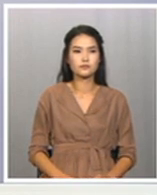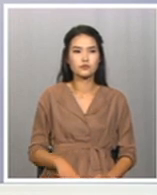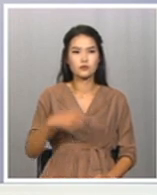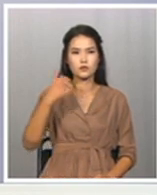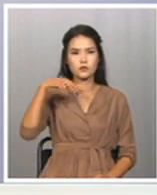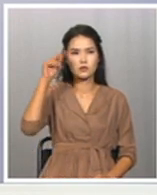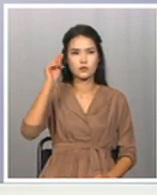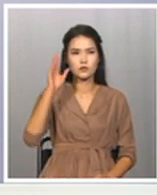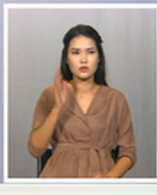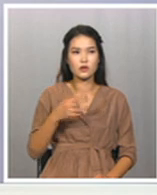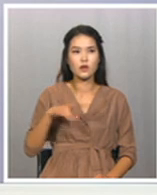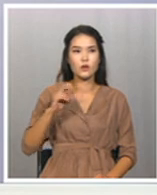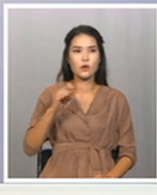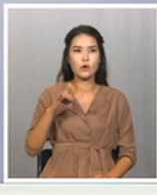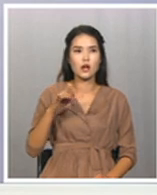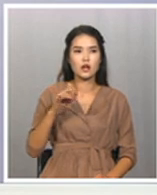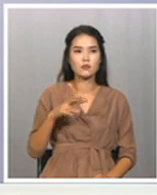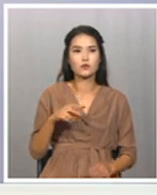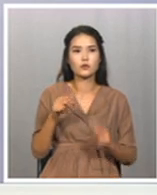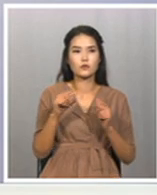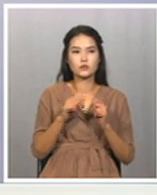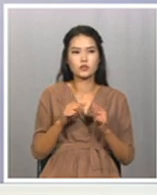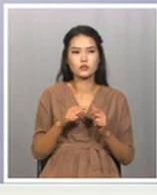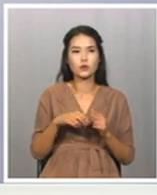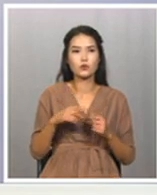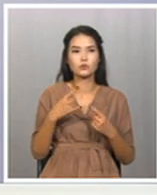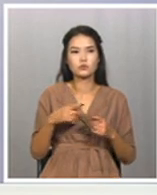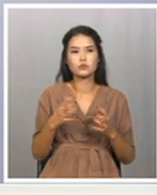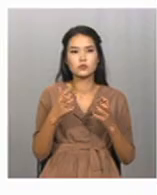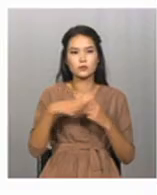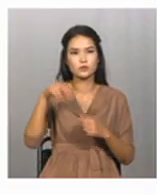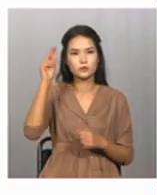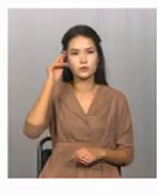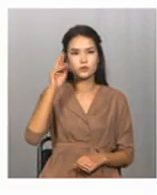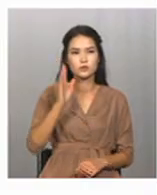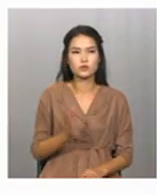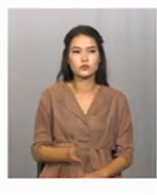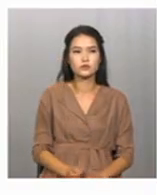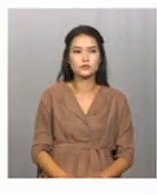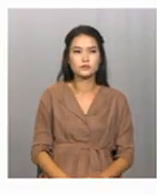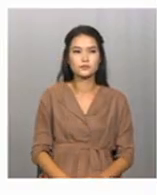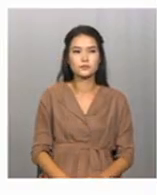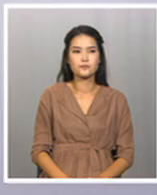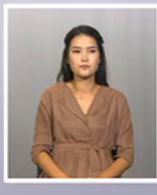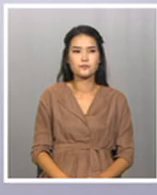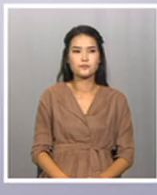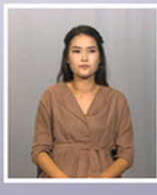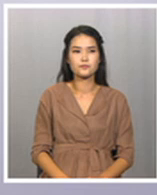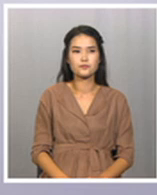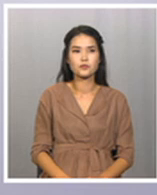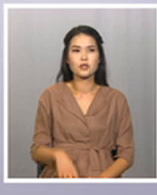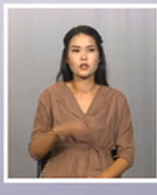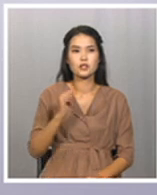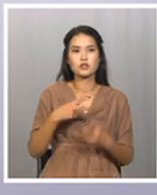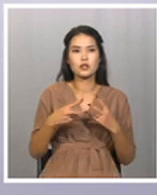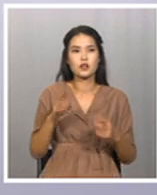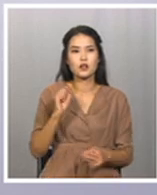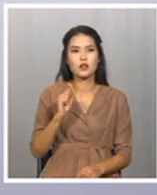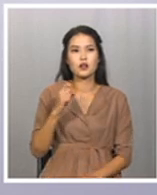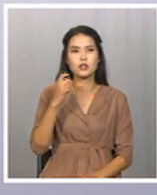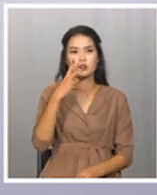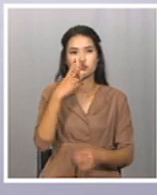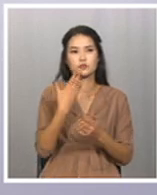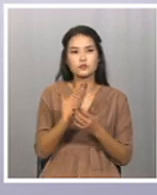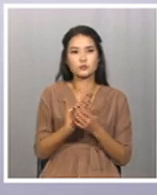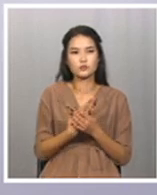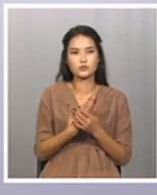Бүгінгі сабақта логарифмдік функцияның туындысын табуды үйренесіздер. Y тең болады,